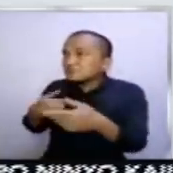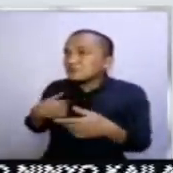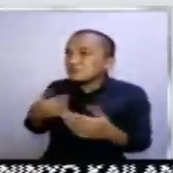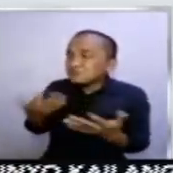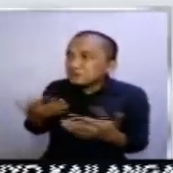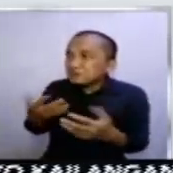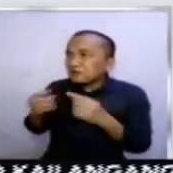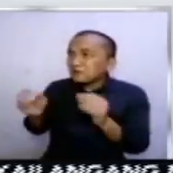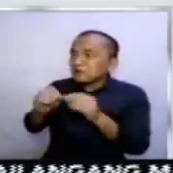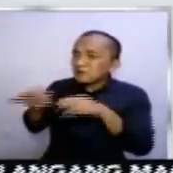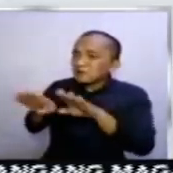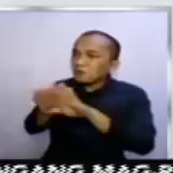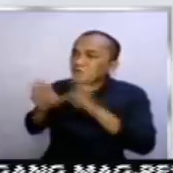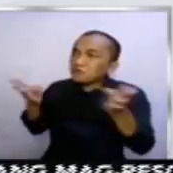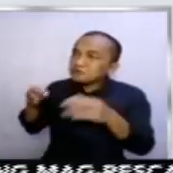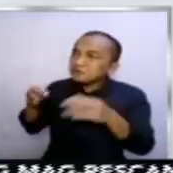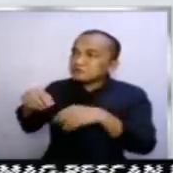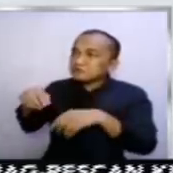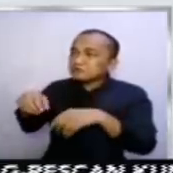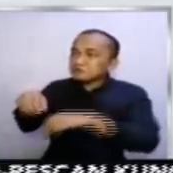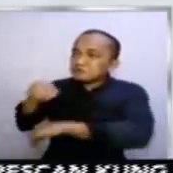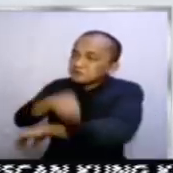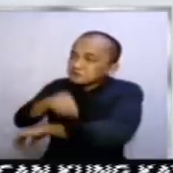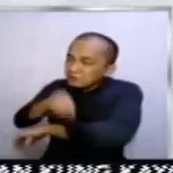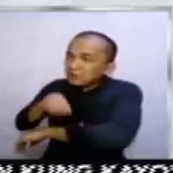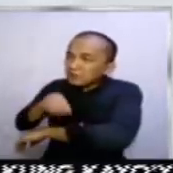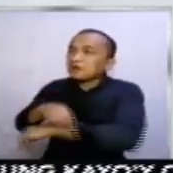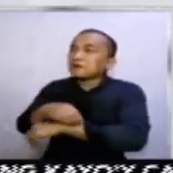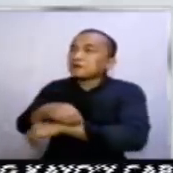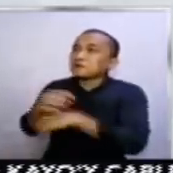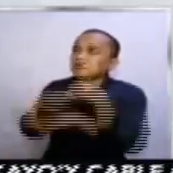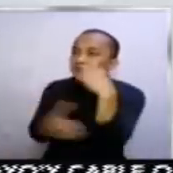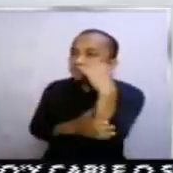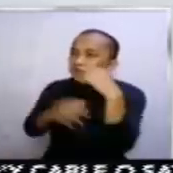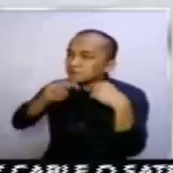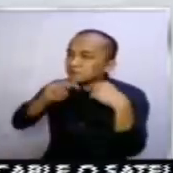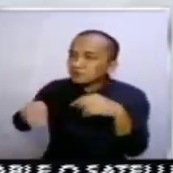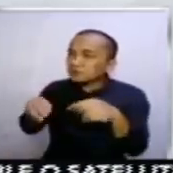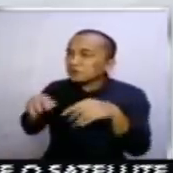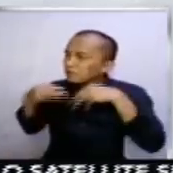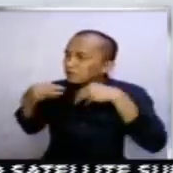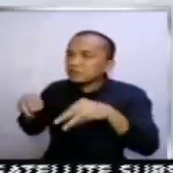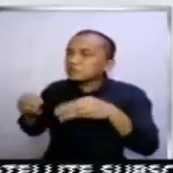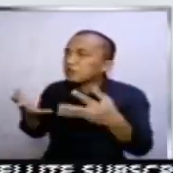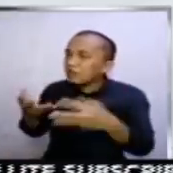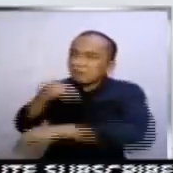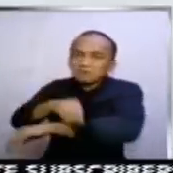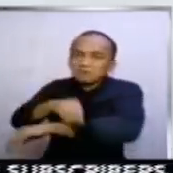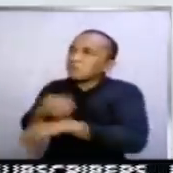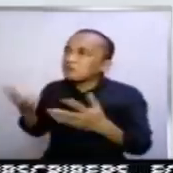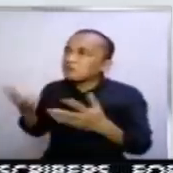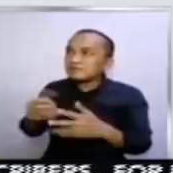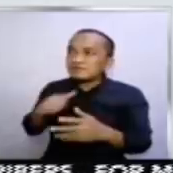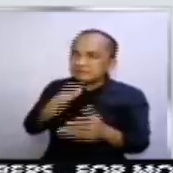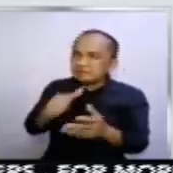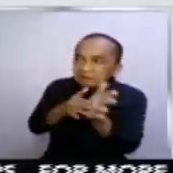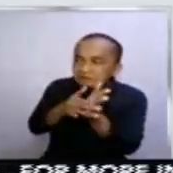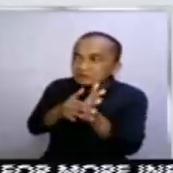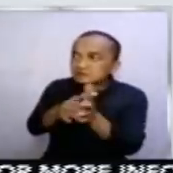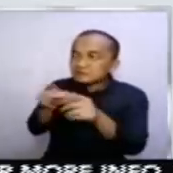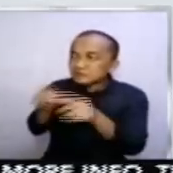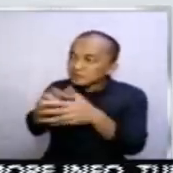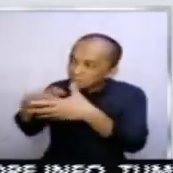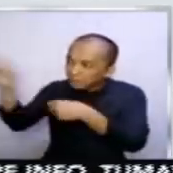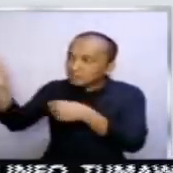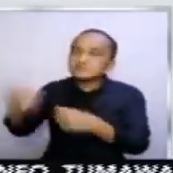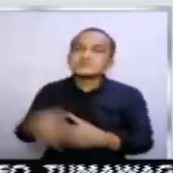eh. Wala pong palengke, wala pong sari-sari store, kaya po hindi po excuse para sila po lumabas. Sa pinakahuling tala